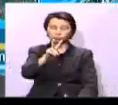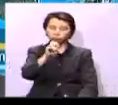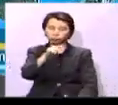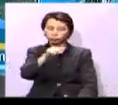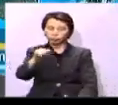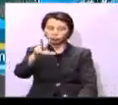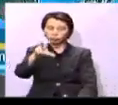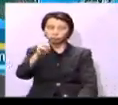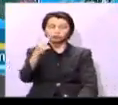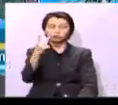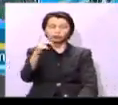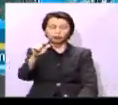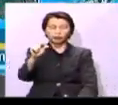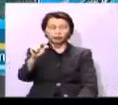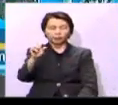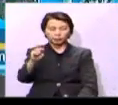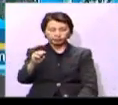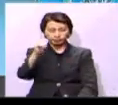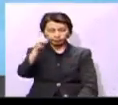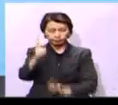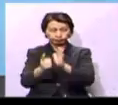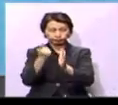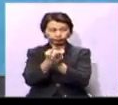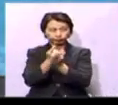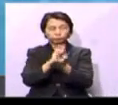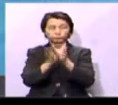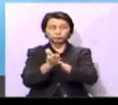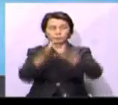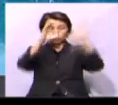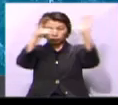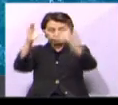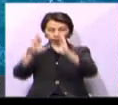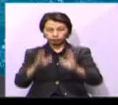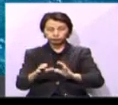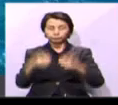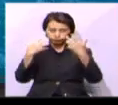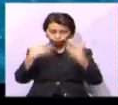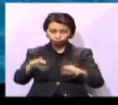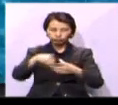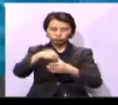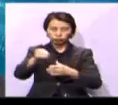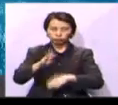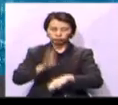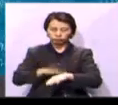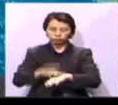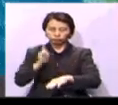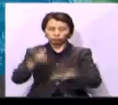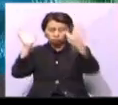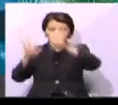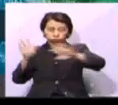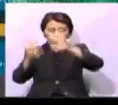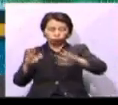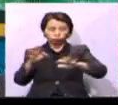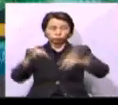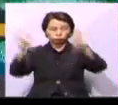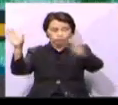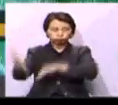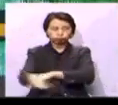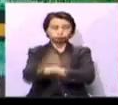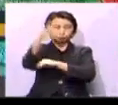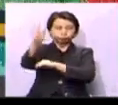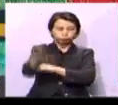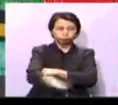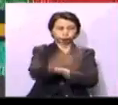hingga 30 km sejam. Justru itu Jabatan Meteorologi Malaysia juga telah mengeluarkan amaran angin kencang seteruk bergelora